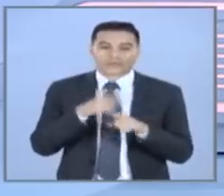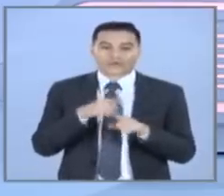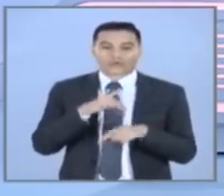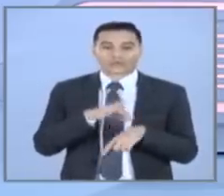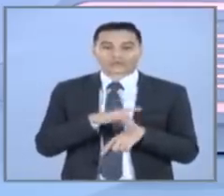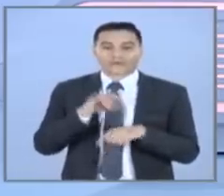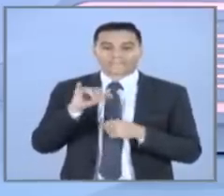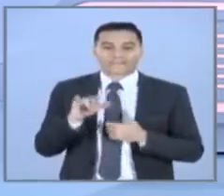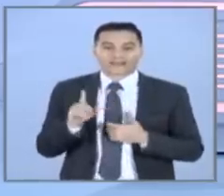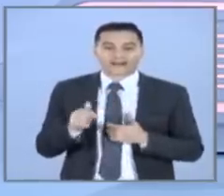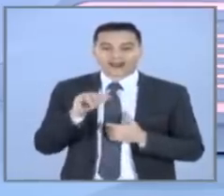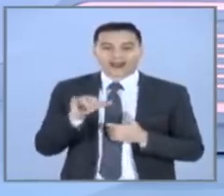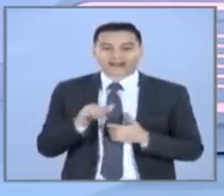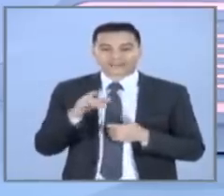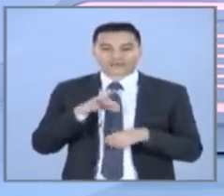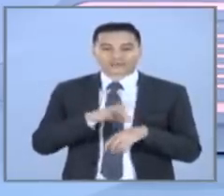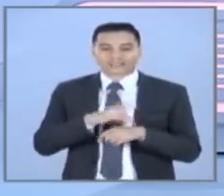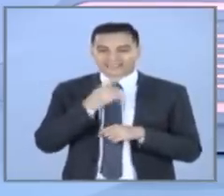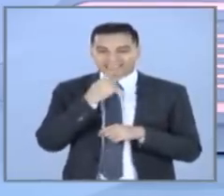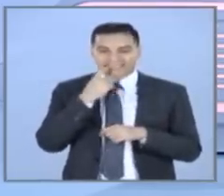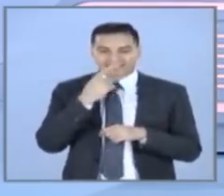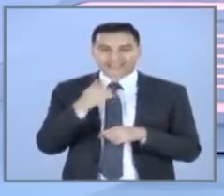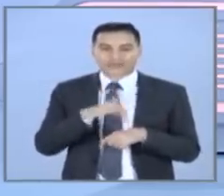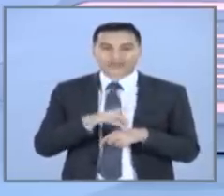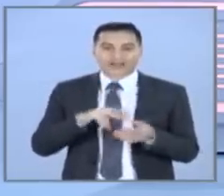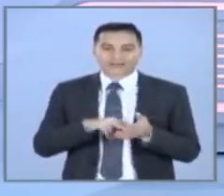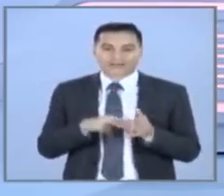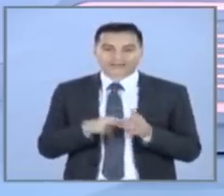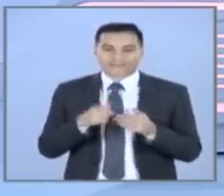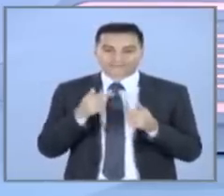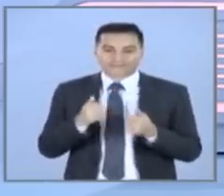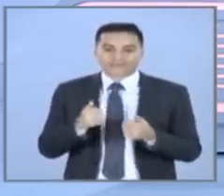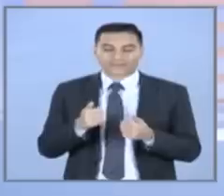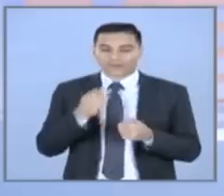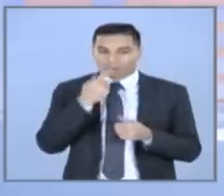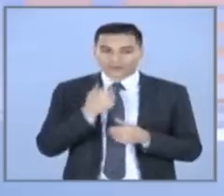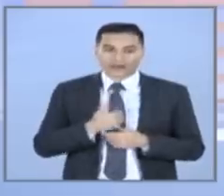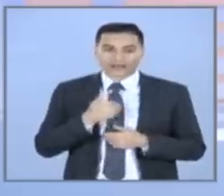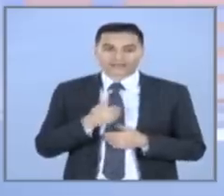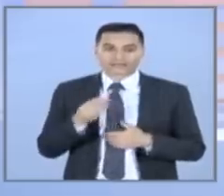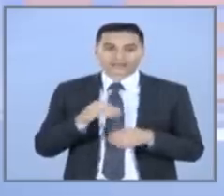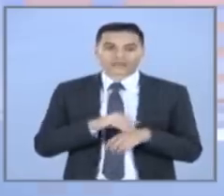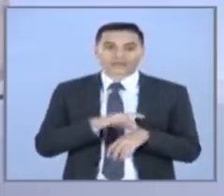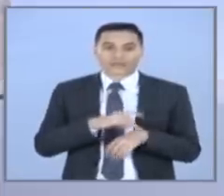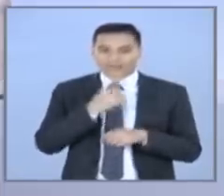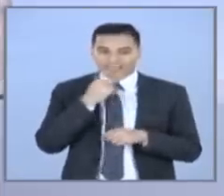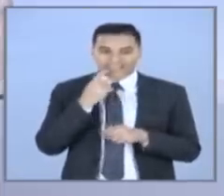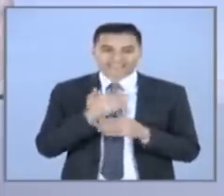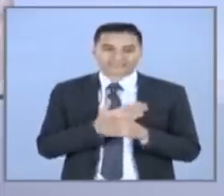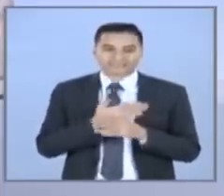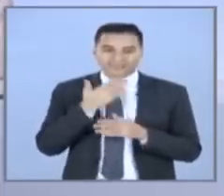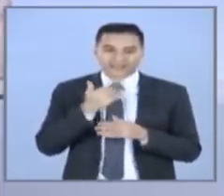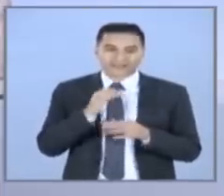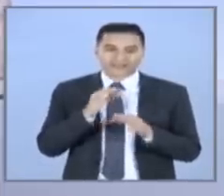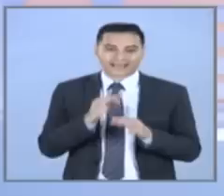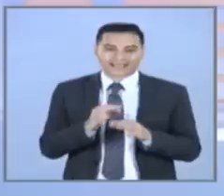ميراي دكتوره اسنان. ازيك يا دكتوره؟ الحمد لله تمام. ايه يا ميراي ايه اللي دخلك طب اسنان؟ حاجه حلوه